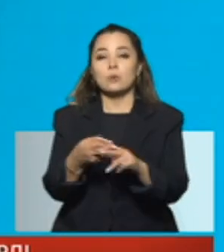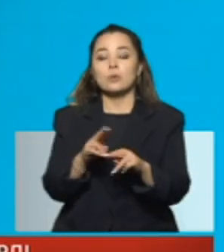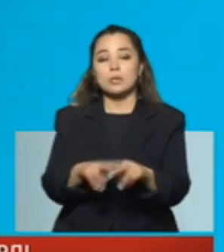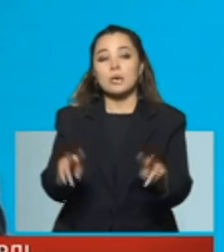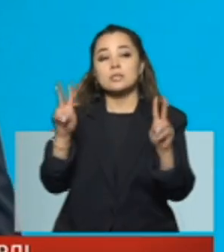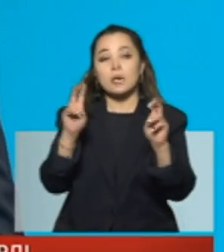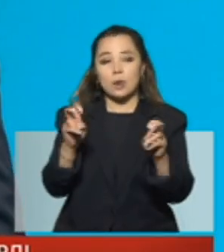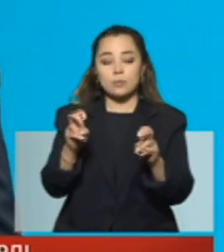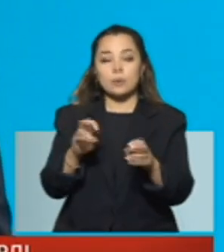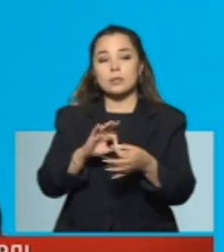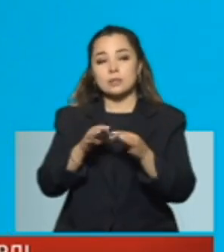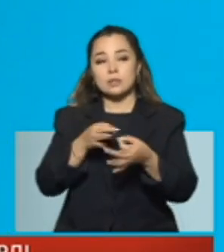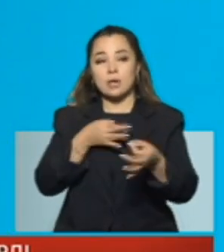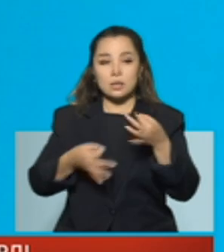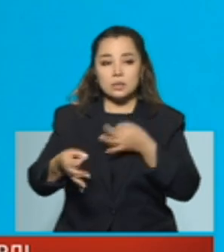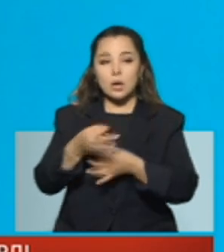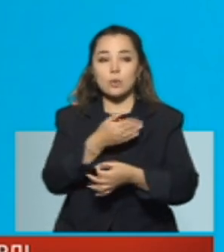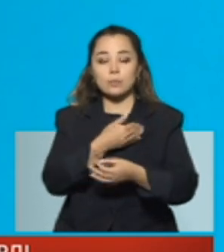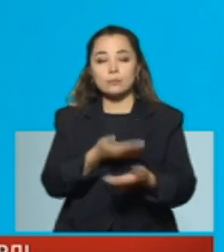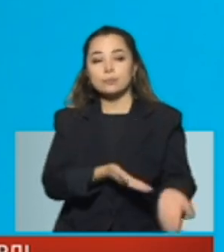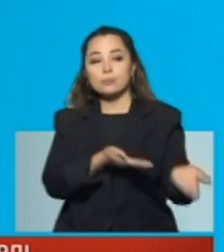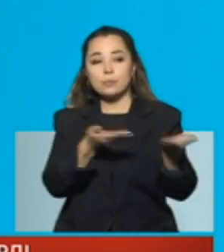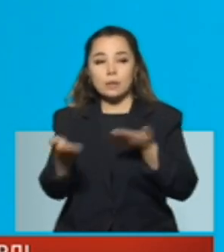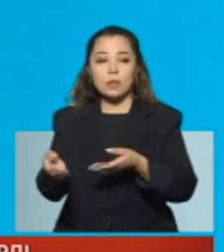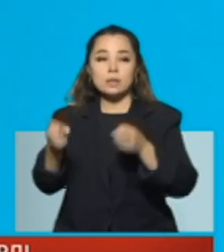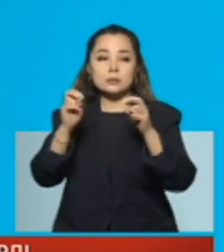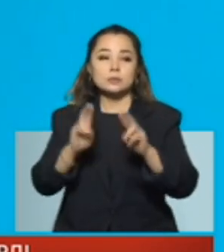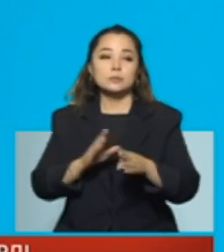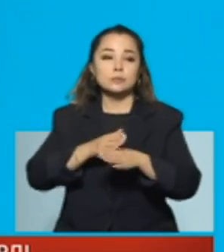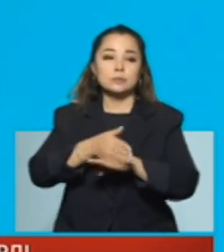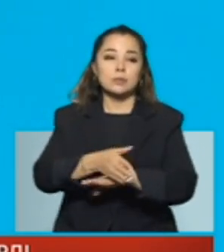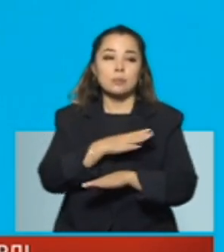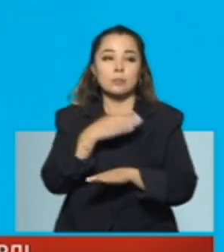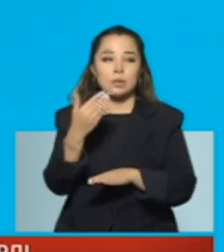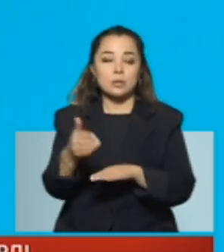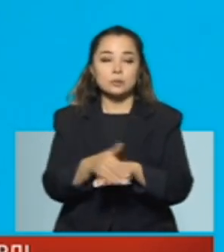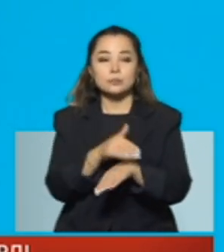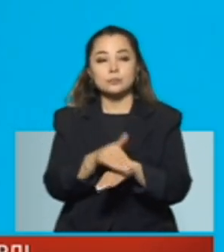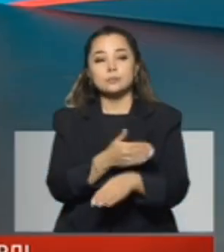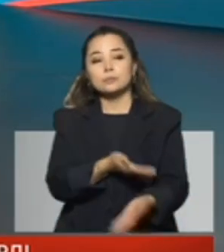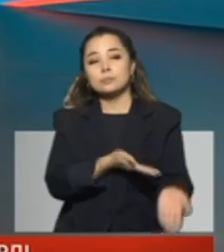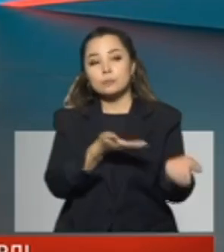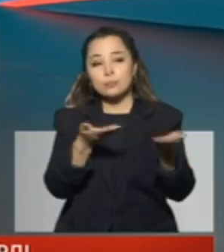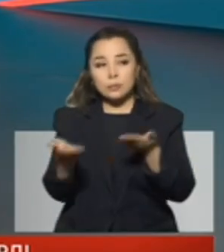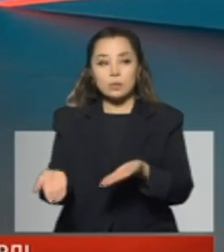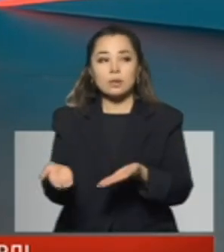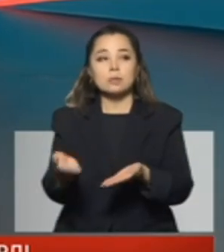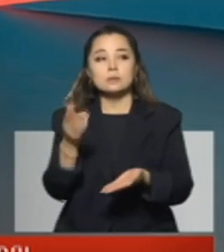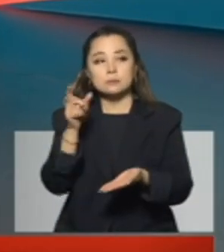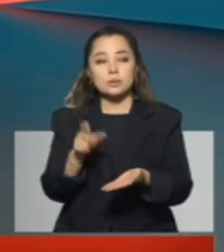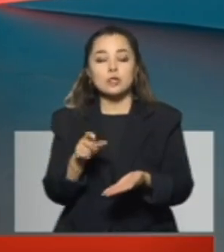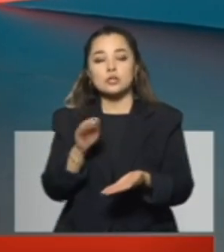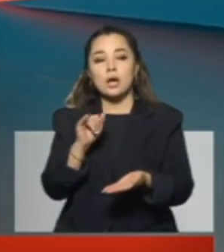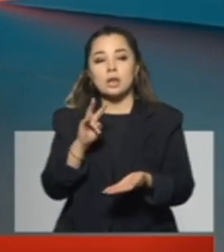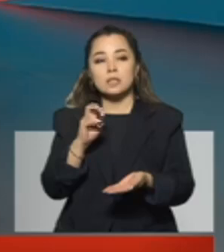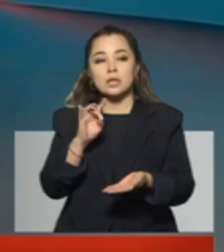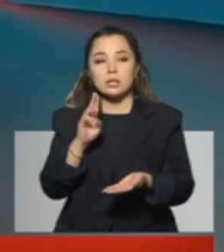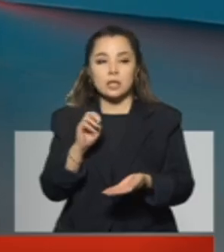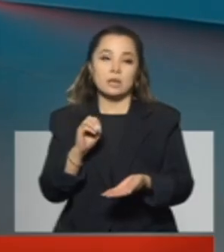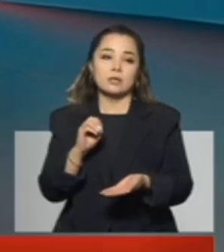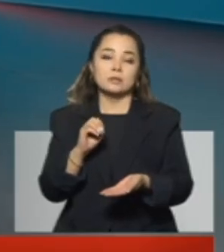Тақырып жөнінде кеңірек сұхбаттасу үшін студиямызға арнайы мейманымызды шақырып отырмыз. Қош келдіңіз, саясаттанушы Жанерке Қайратқызы. Қош